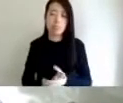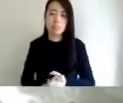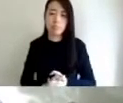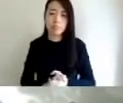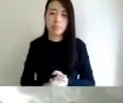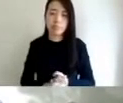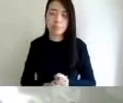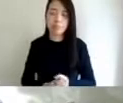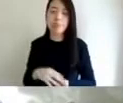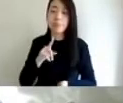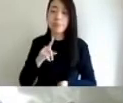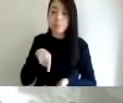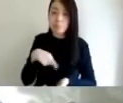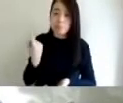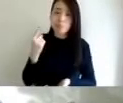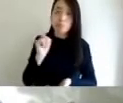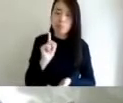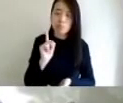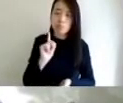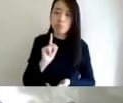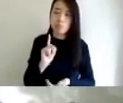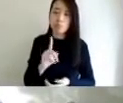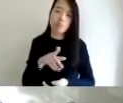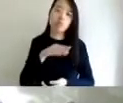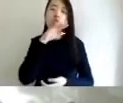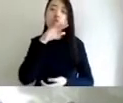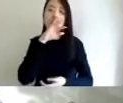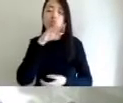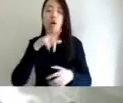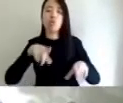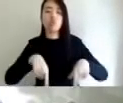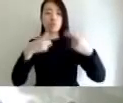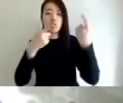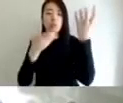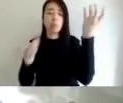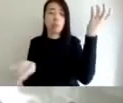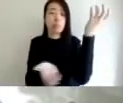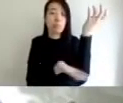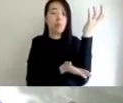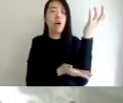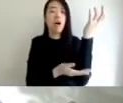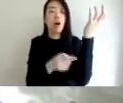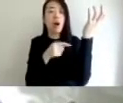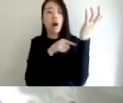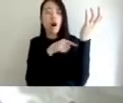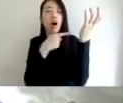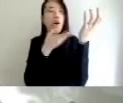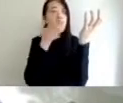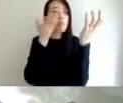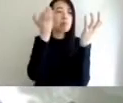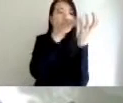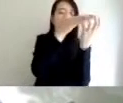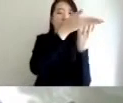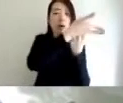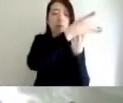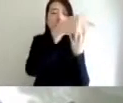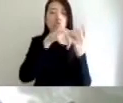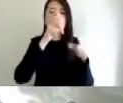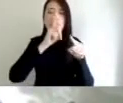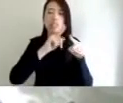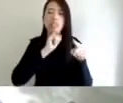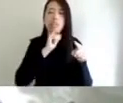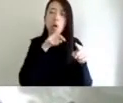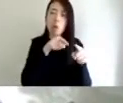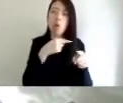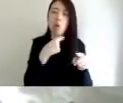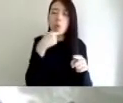方面咧，就系、当你斩咗嗰棵树嘅时候咧，其实你会喺棵树度留低一啲伤口嘅。咁呢啲伤口咧，就